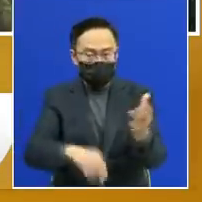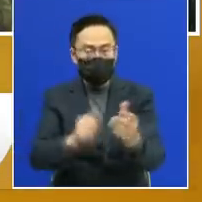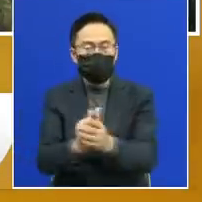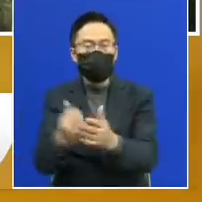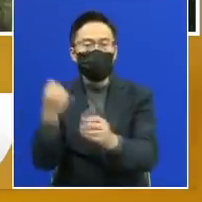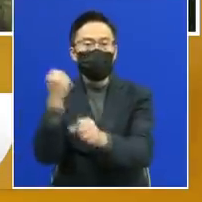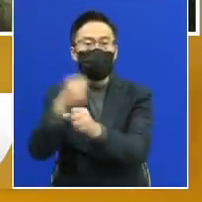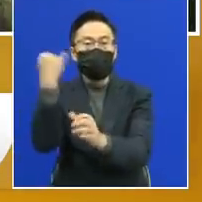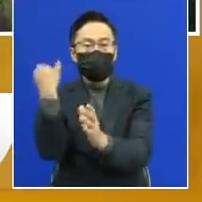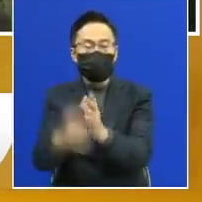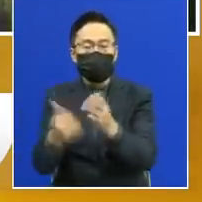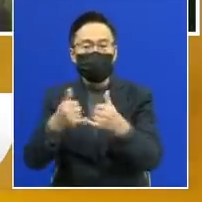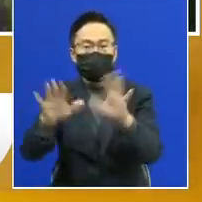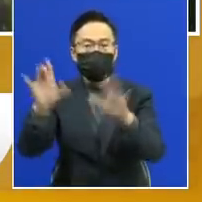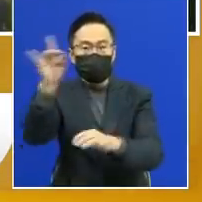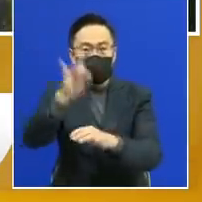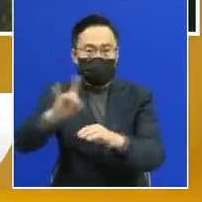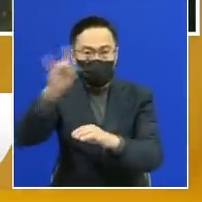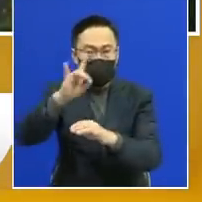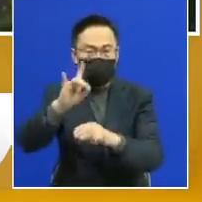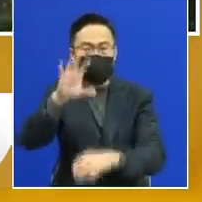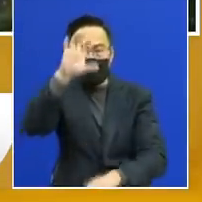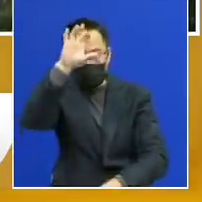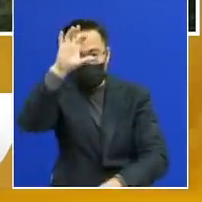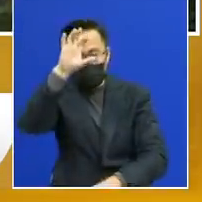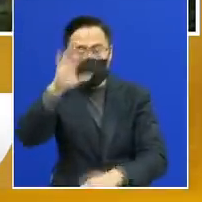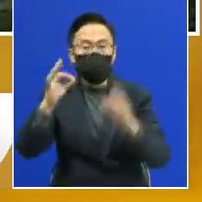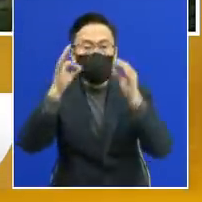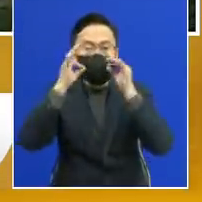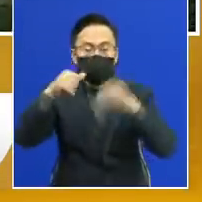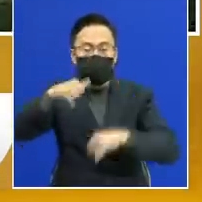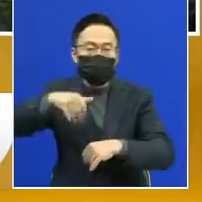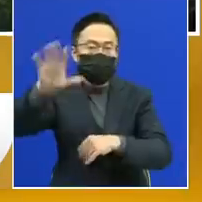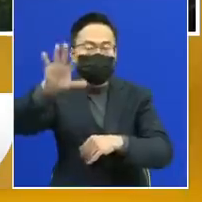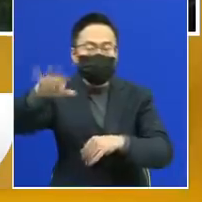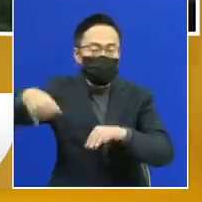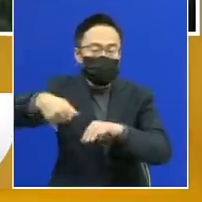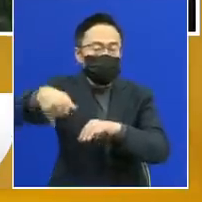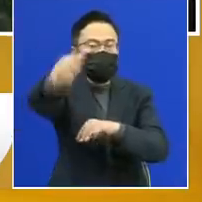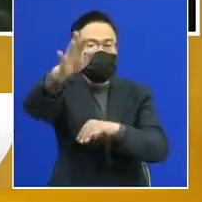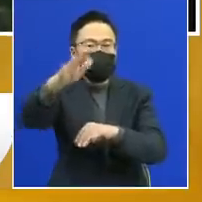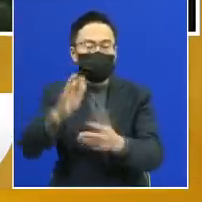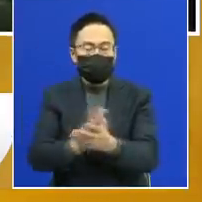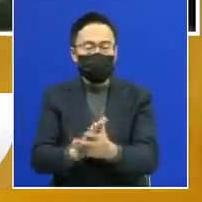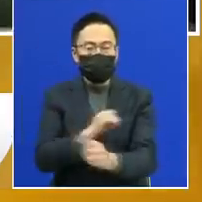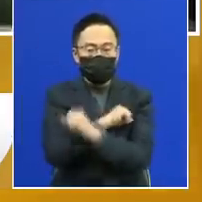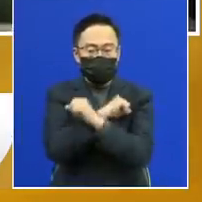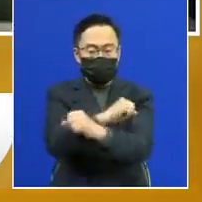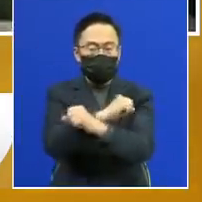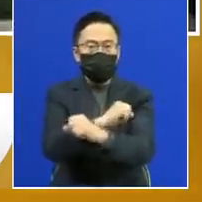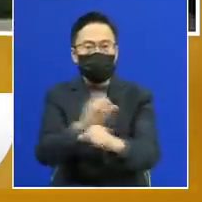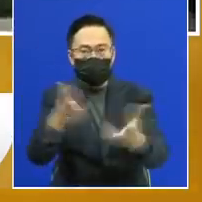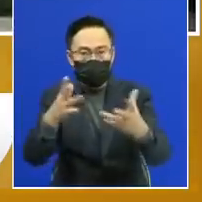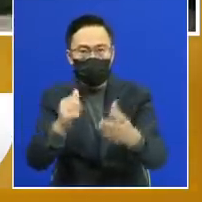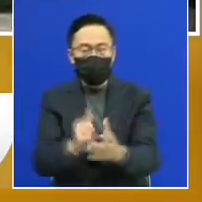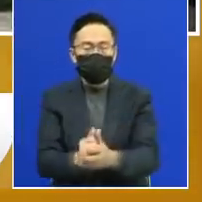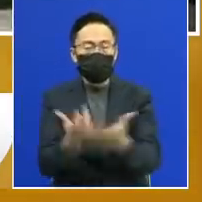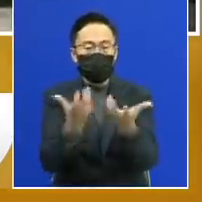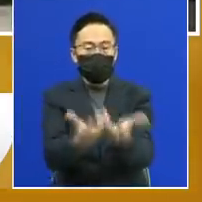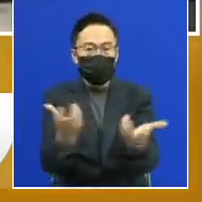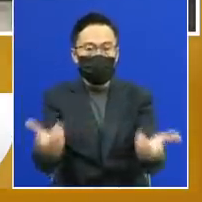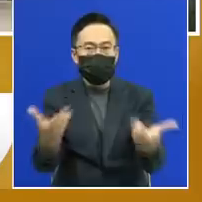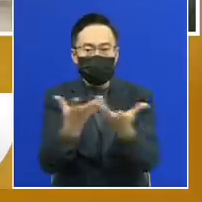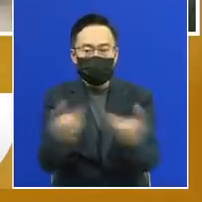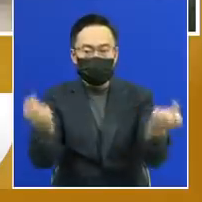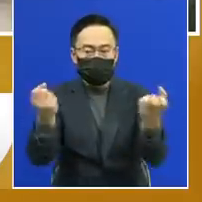ปล่อยปละละเลยให้สัตว์ดุร้ายไปเที่ยวโดยลำพังในประการที่อาจจะทำอันตรายกับบุคคลหรือทรัพย์มีโ